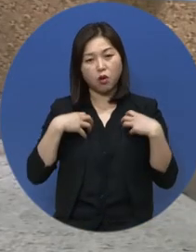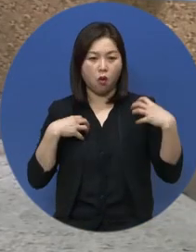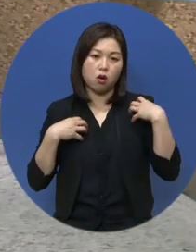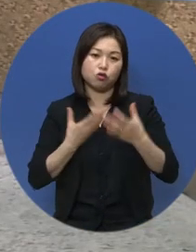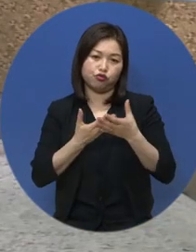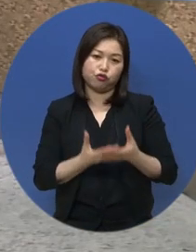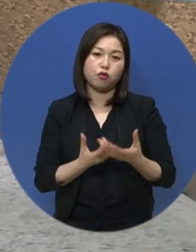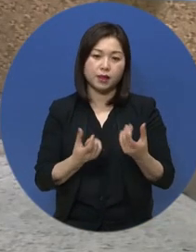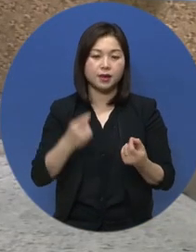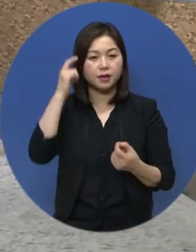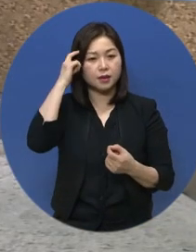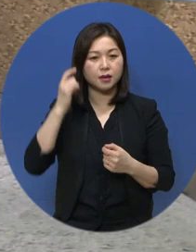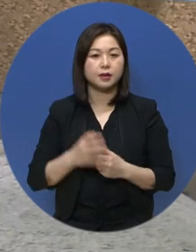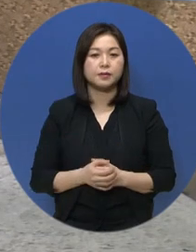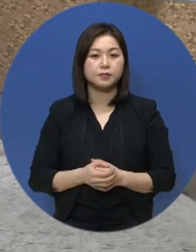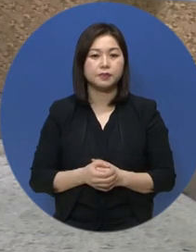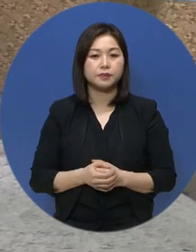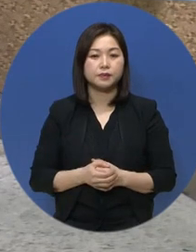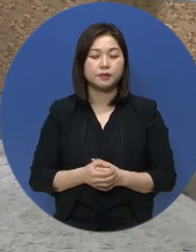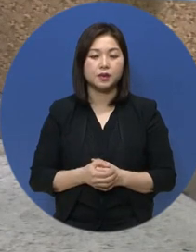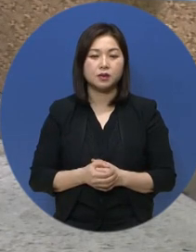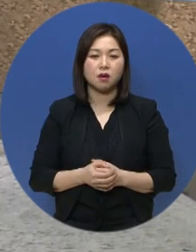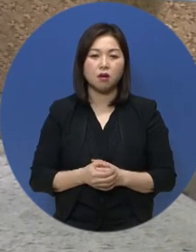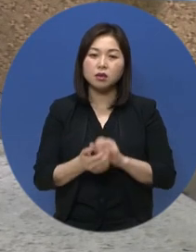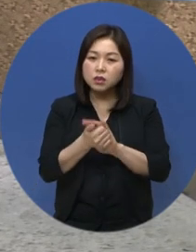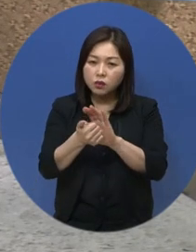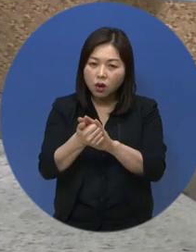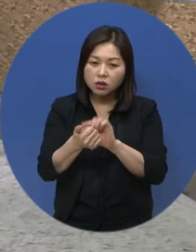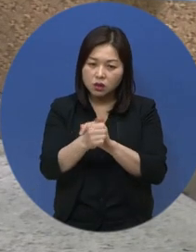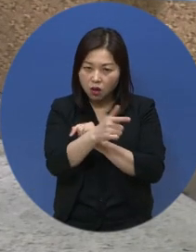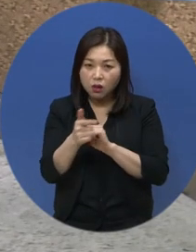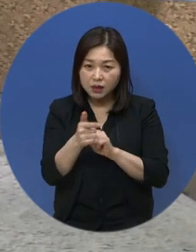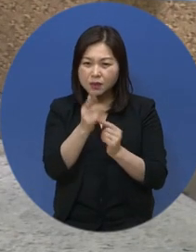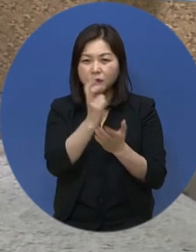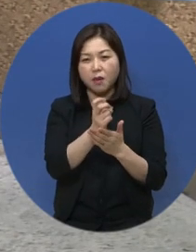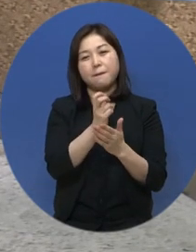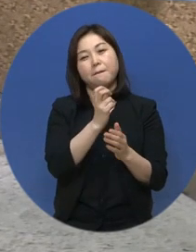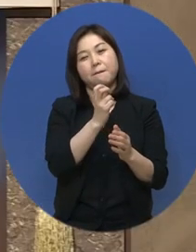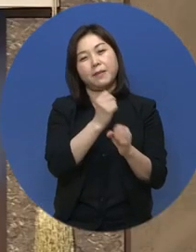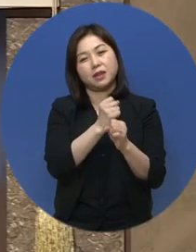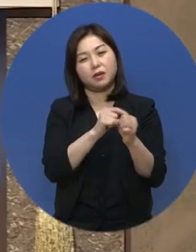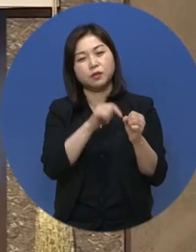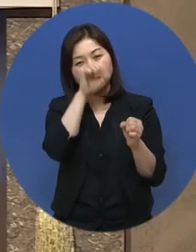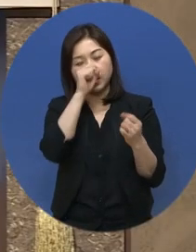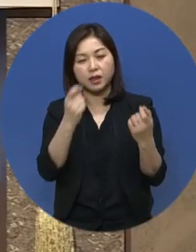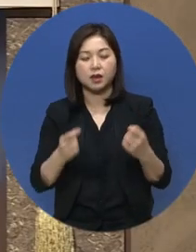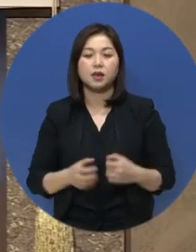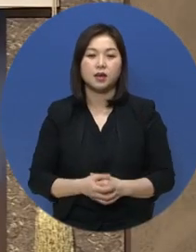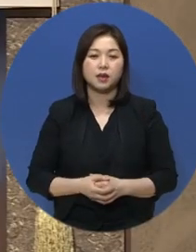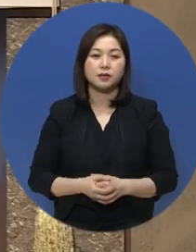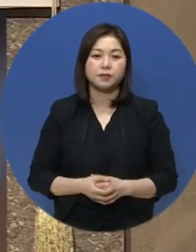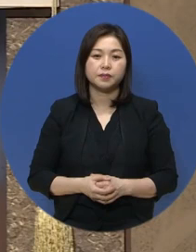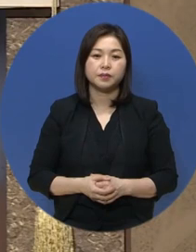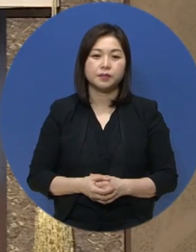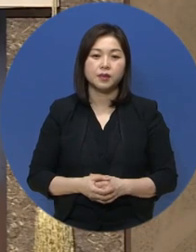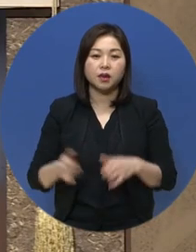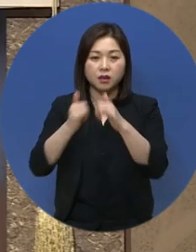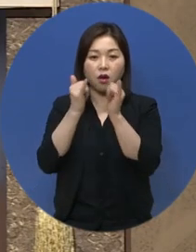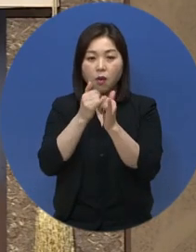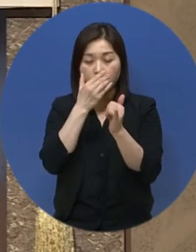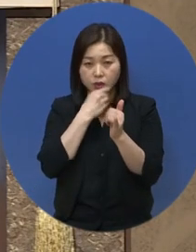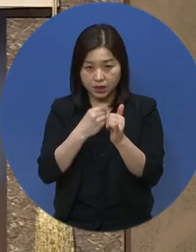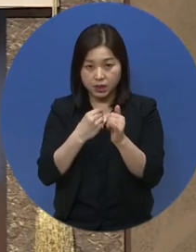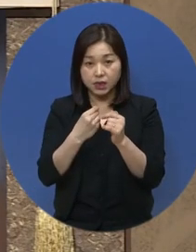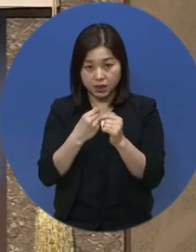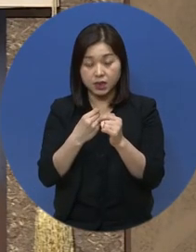것 같은데 이런 부분에 대해서도 좀 지원책이 네네. 좀 마련이 됐으면 좋겠습니다. 네, 여러 가지로 뭐 사회복지계와 더불어서